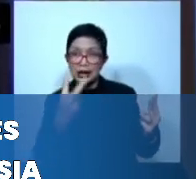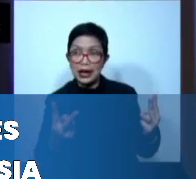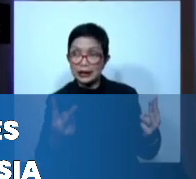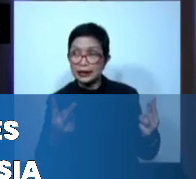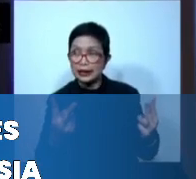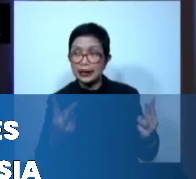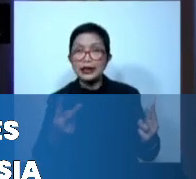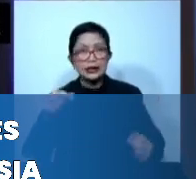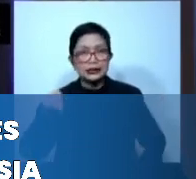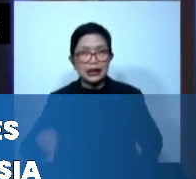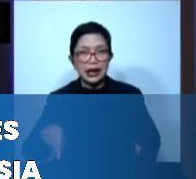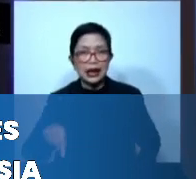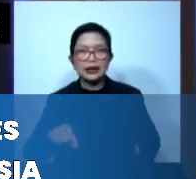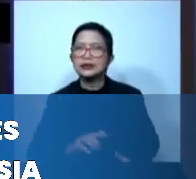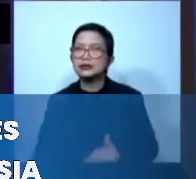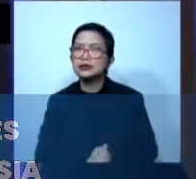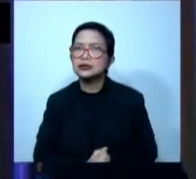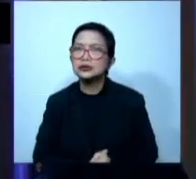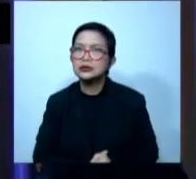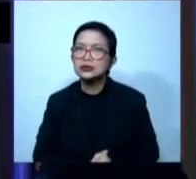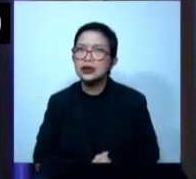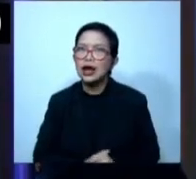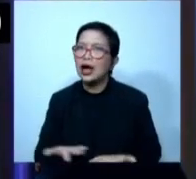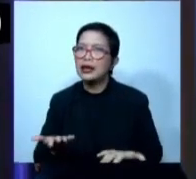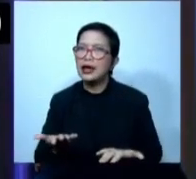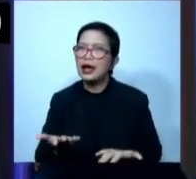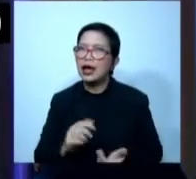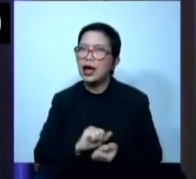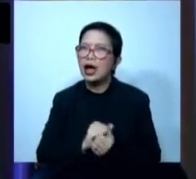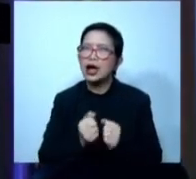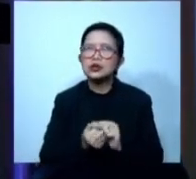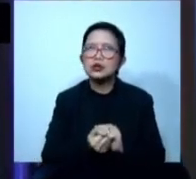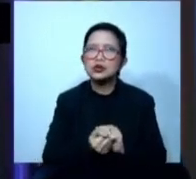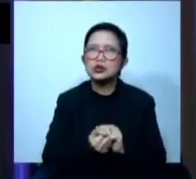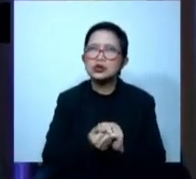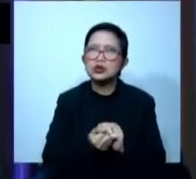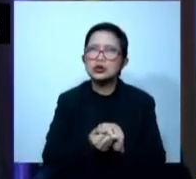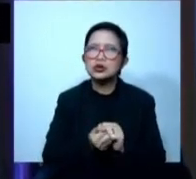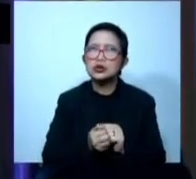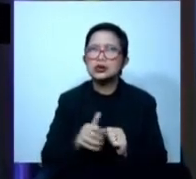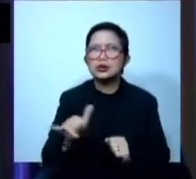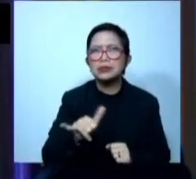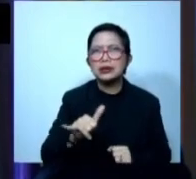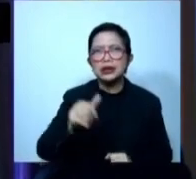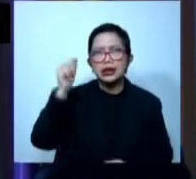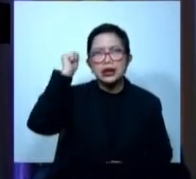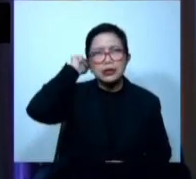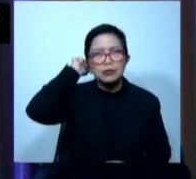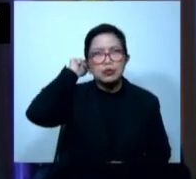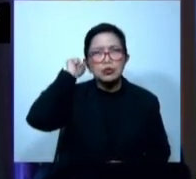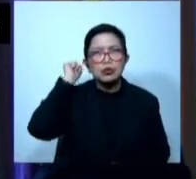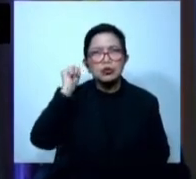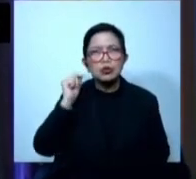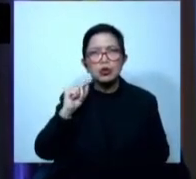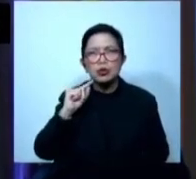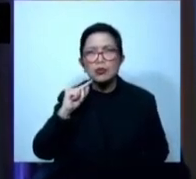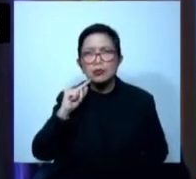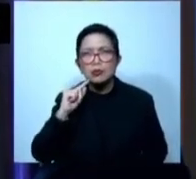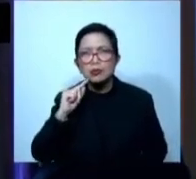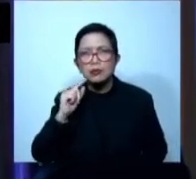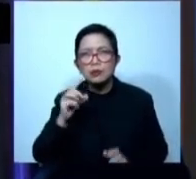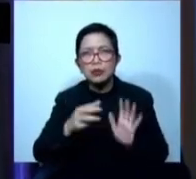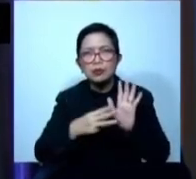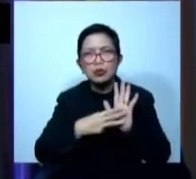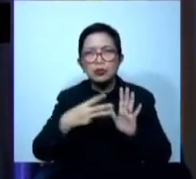ini, ada peristiwa seperti peristiwa Ibu Mega. Ibu Mega Suryani